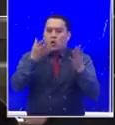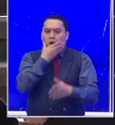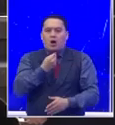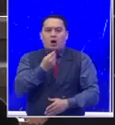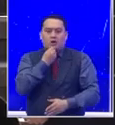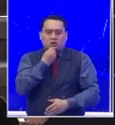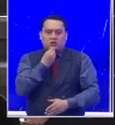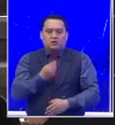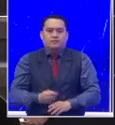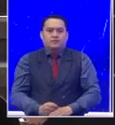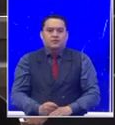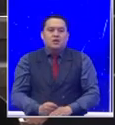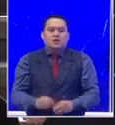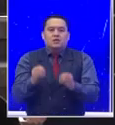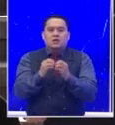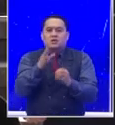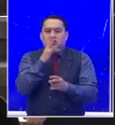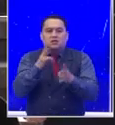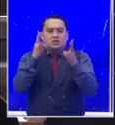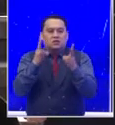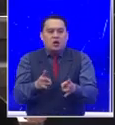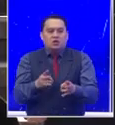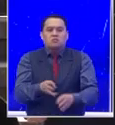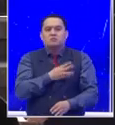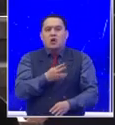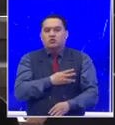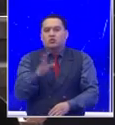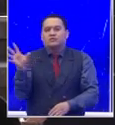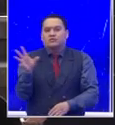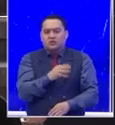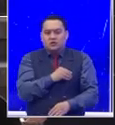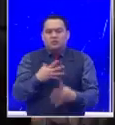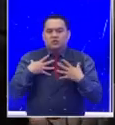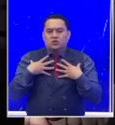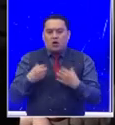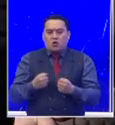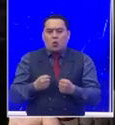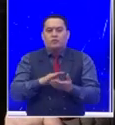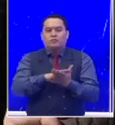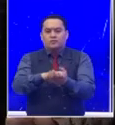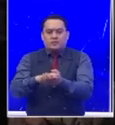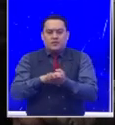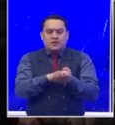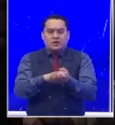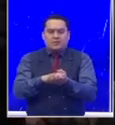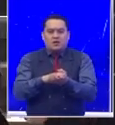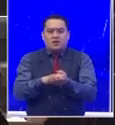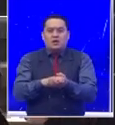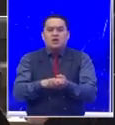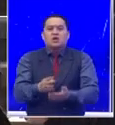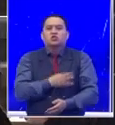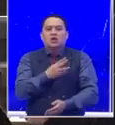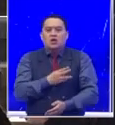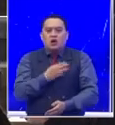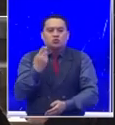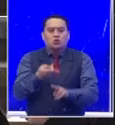было до наводнения. В десятилетие трагедии хотел бы пожелать всем козлогашцам здоровья и мирного неба над головой. Я искренне желаю,